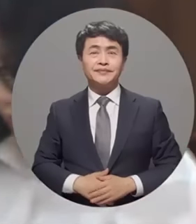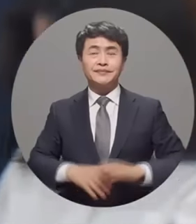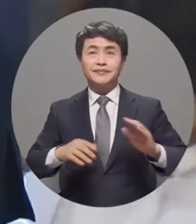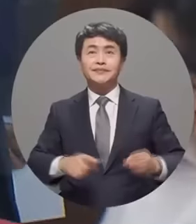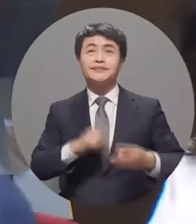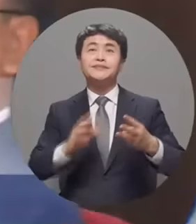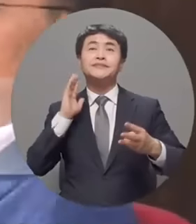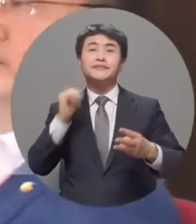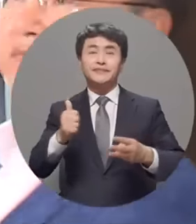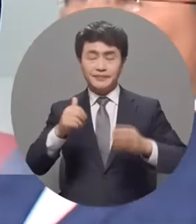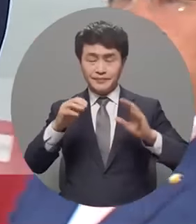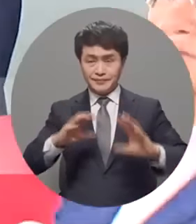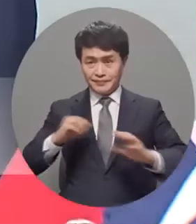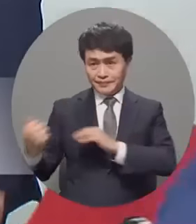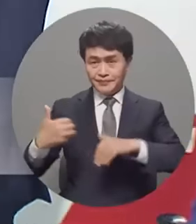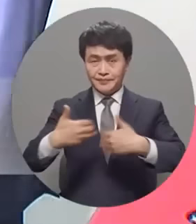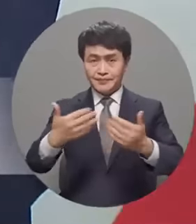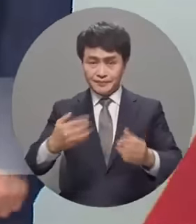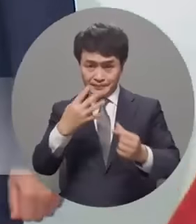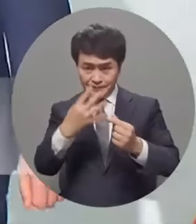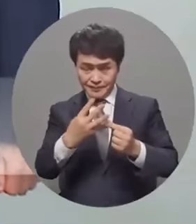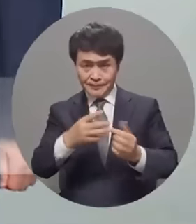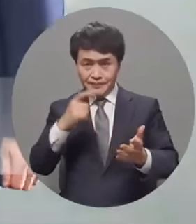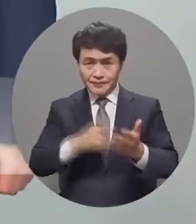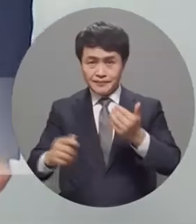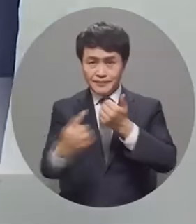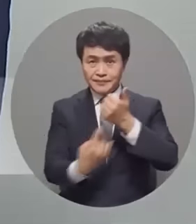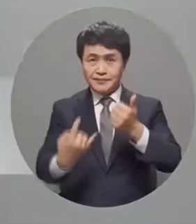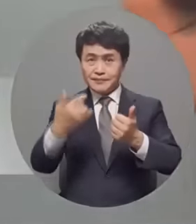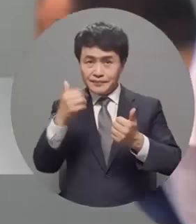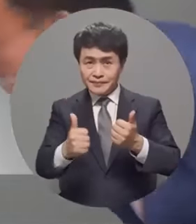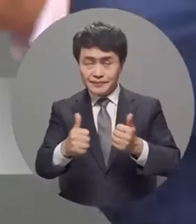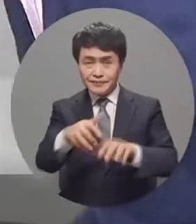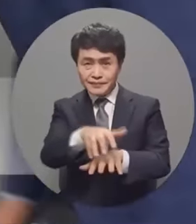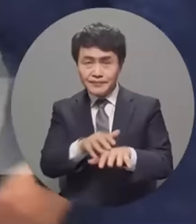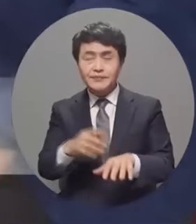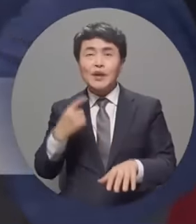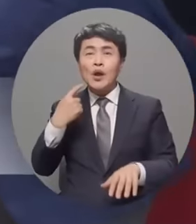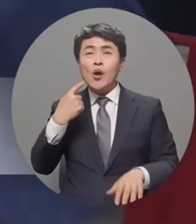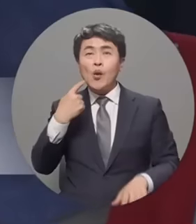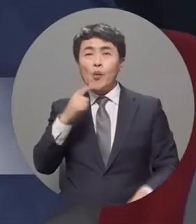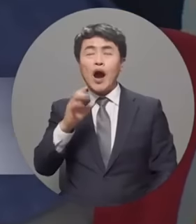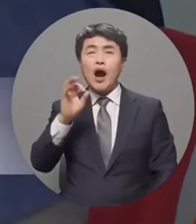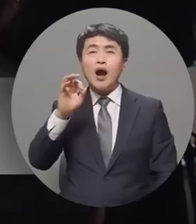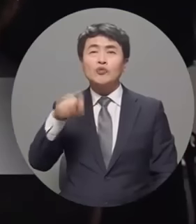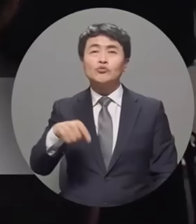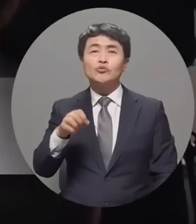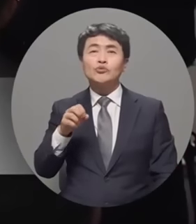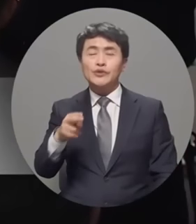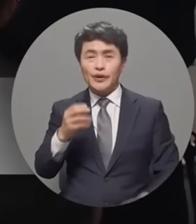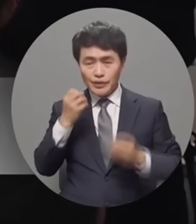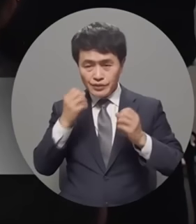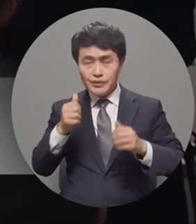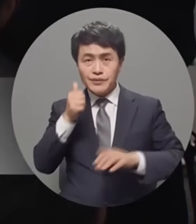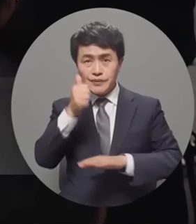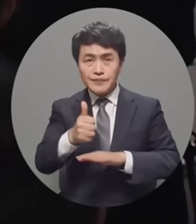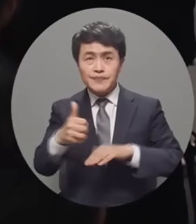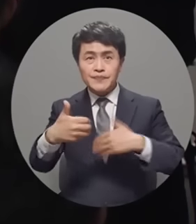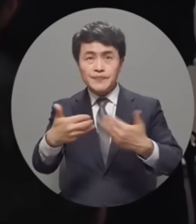윤석열 정부 들어 국민의힘의 네 번째 비상대책위원회를 꾸리게 된 황우여 신임 위원장. 취임